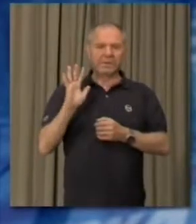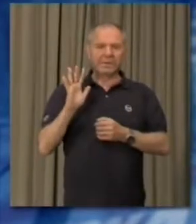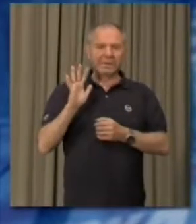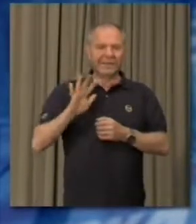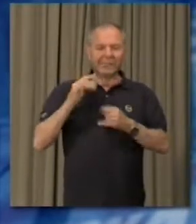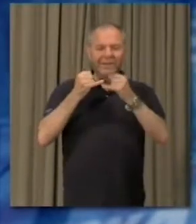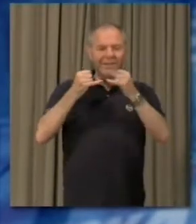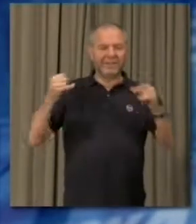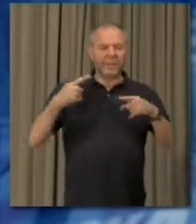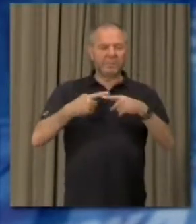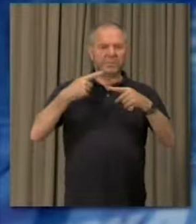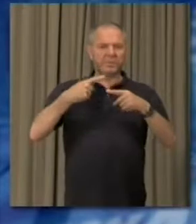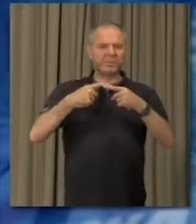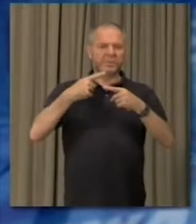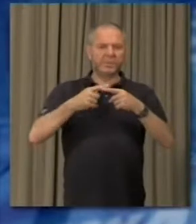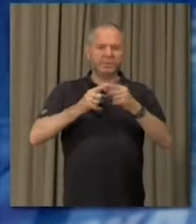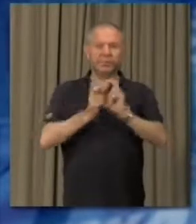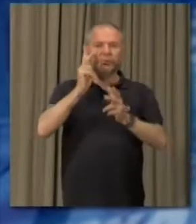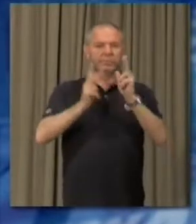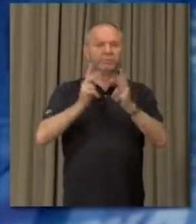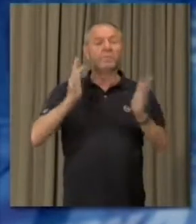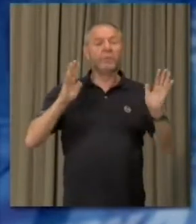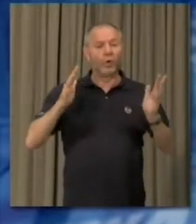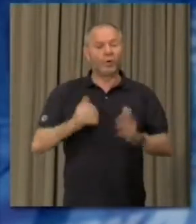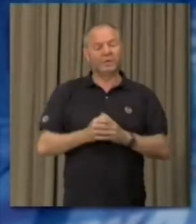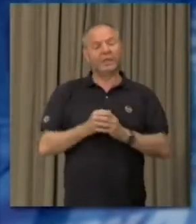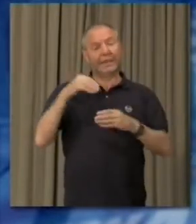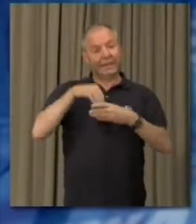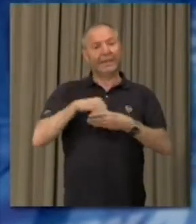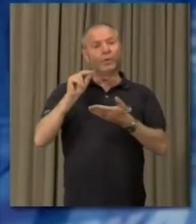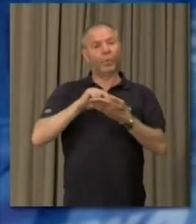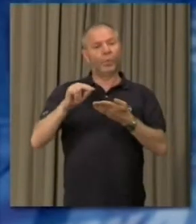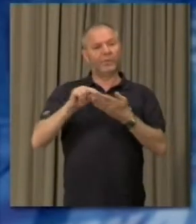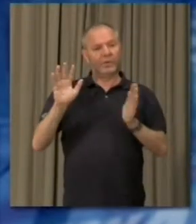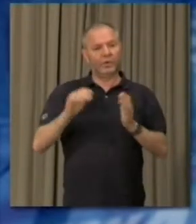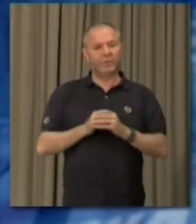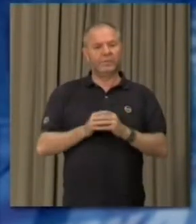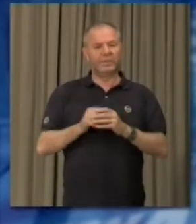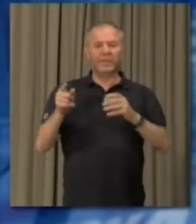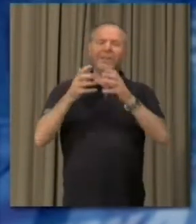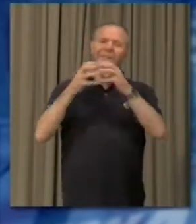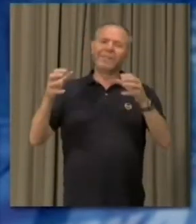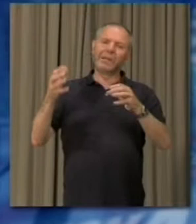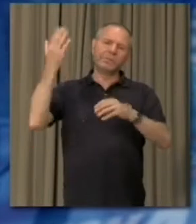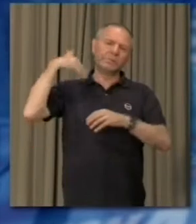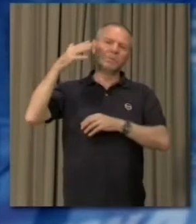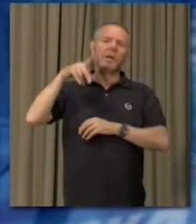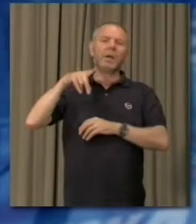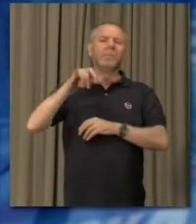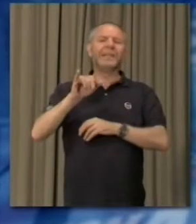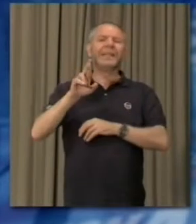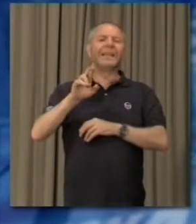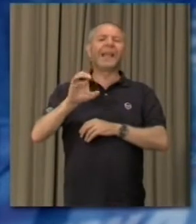di un cortocircuito che è appunto scaturito all'interno degli uffici. Questo stabile è stato costruito dalla Pirelli, qui c'era la